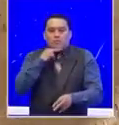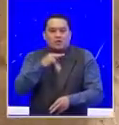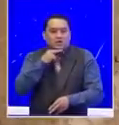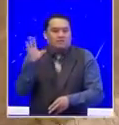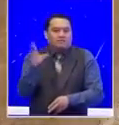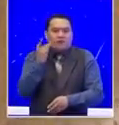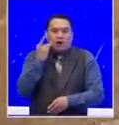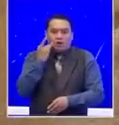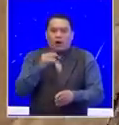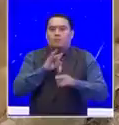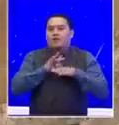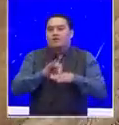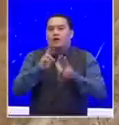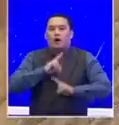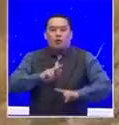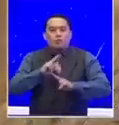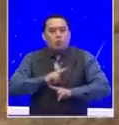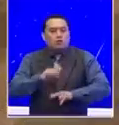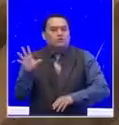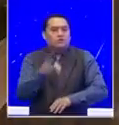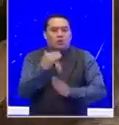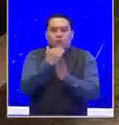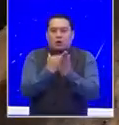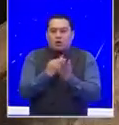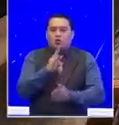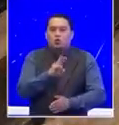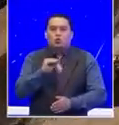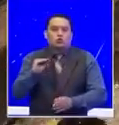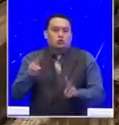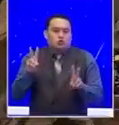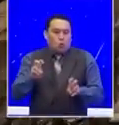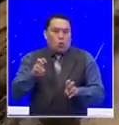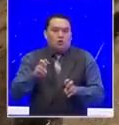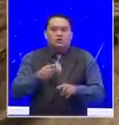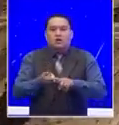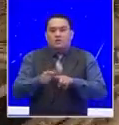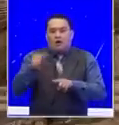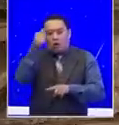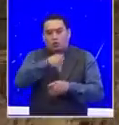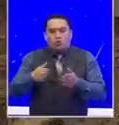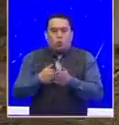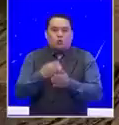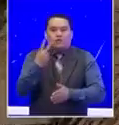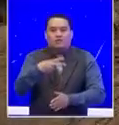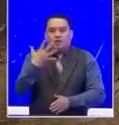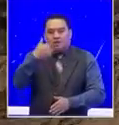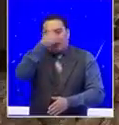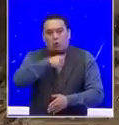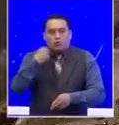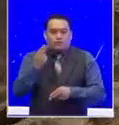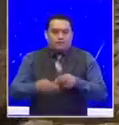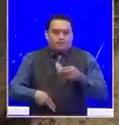всех проводимых работ. Всего реализация государственной программы «Нурлы жол» будет вестись с этого года и до конца 2025-го.